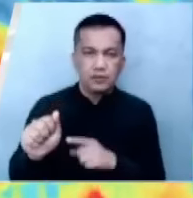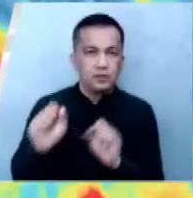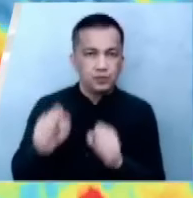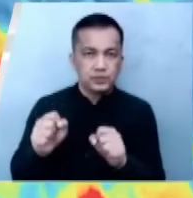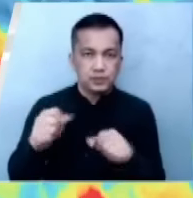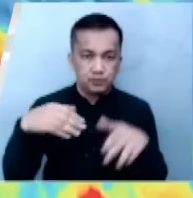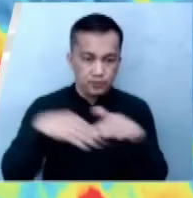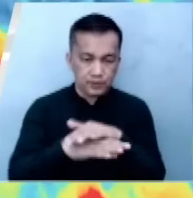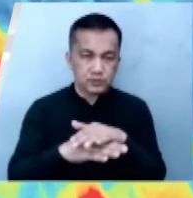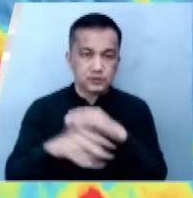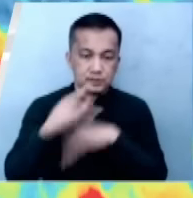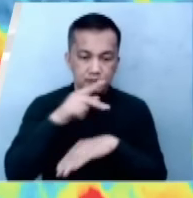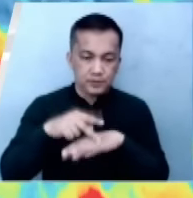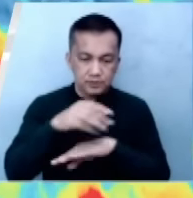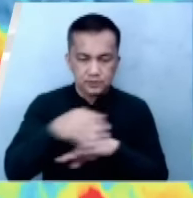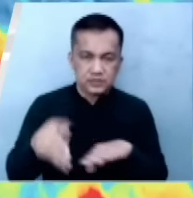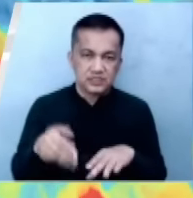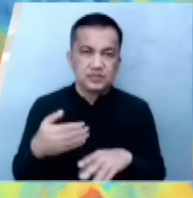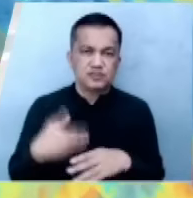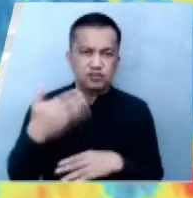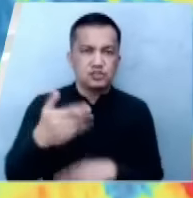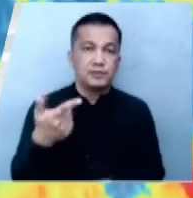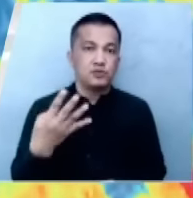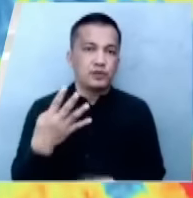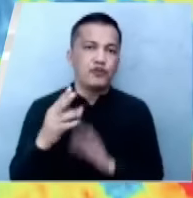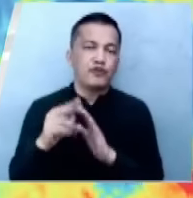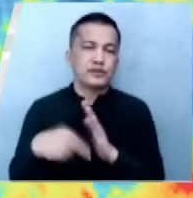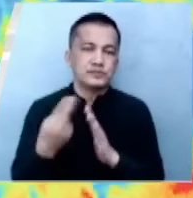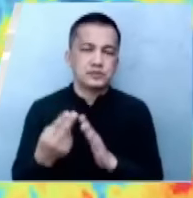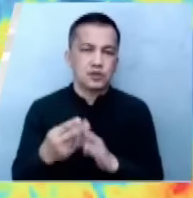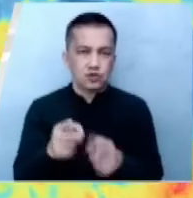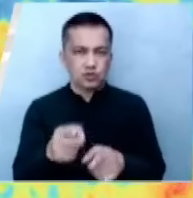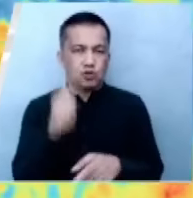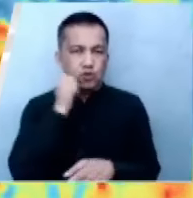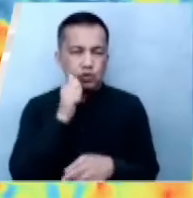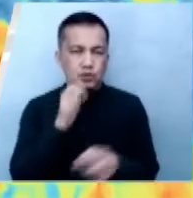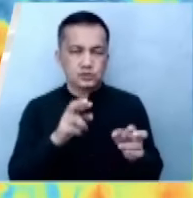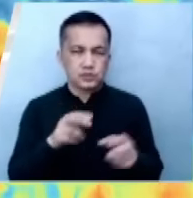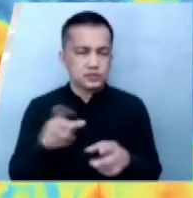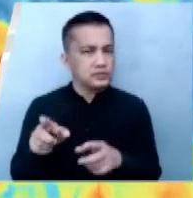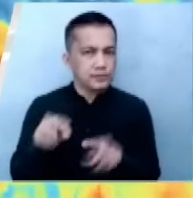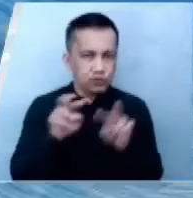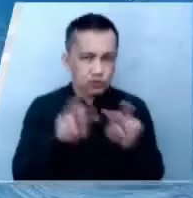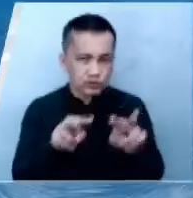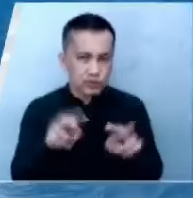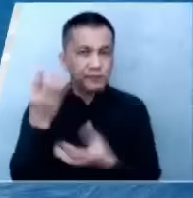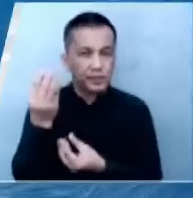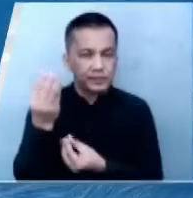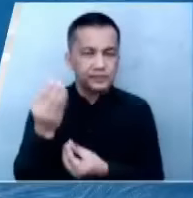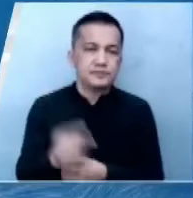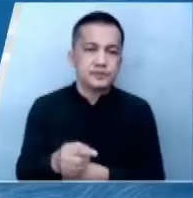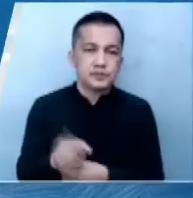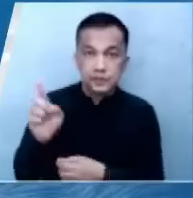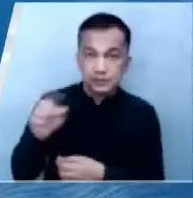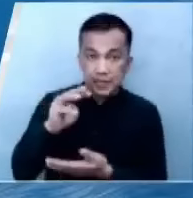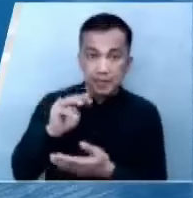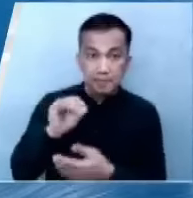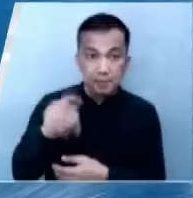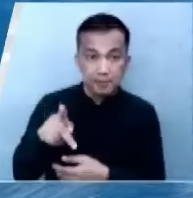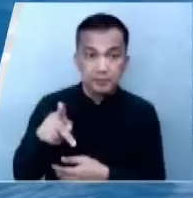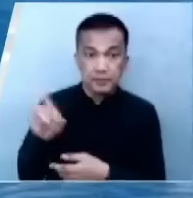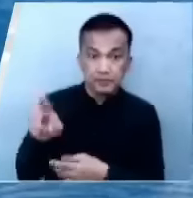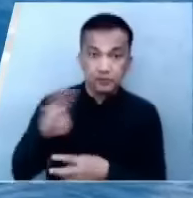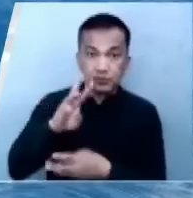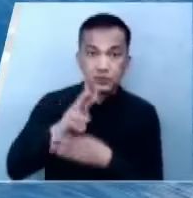ng PAR sa susunod na 24 oras. Kaya laging umantabay sa updates. Sa wind map ng Metro Weather ngayong weekend,